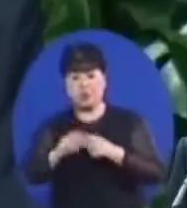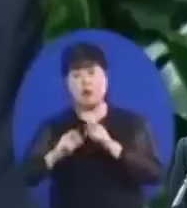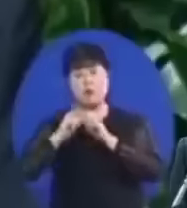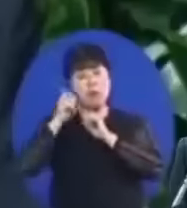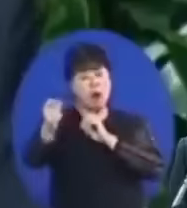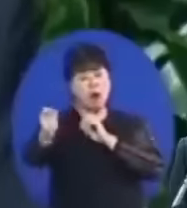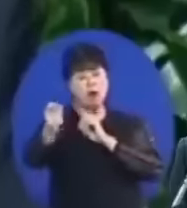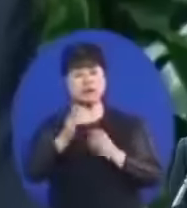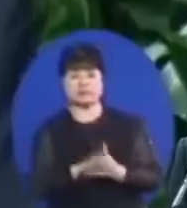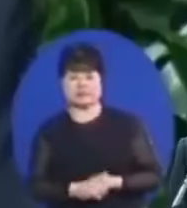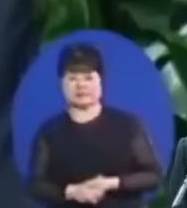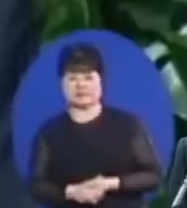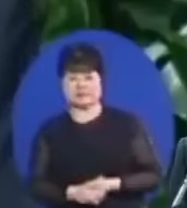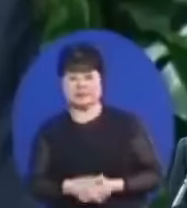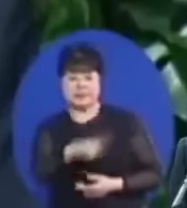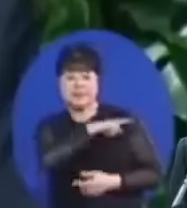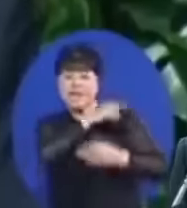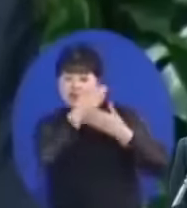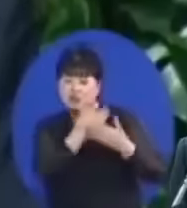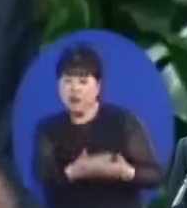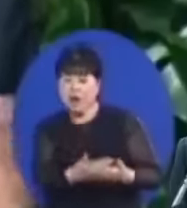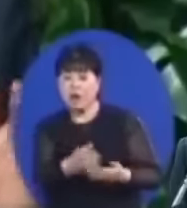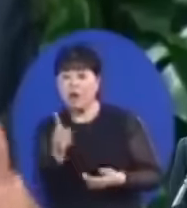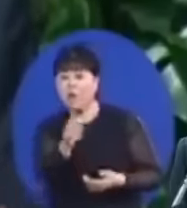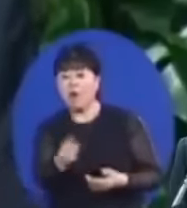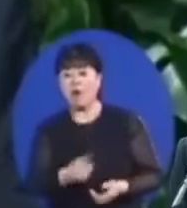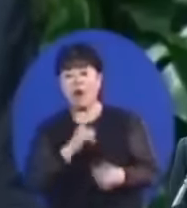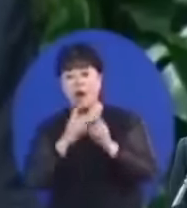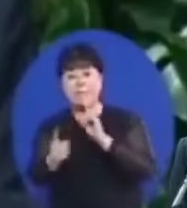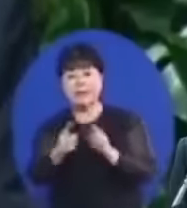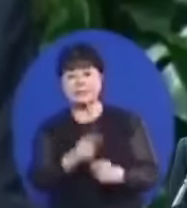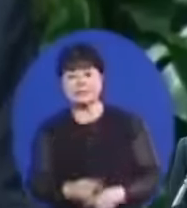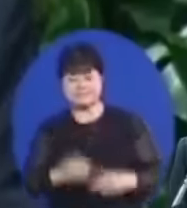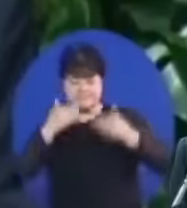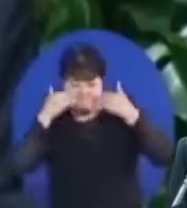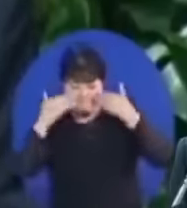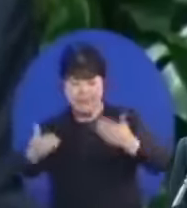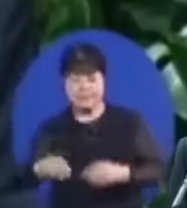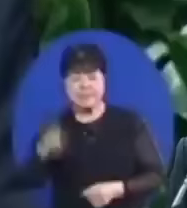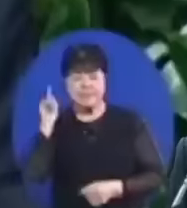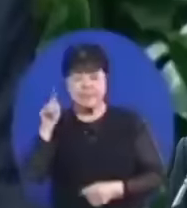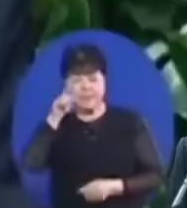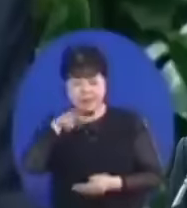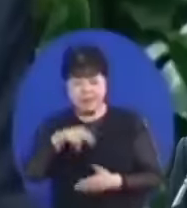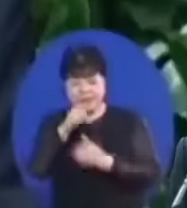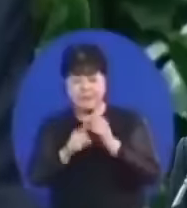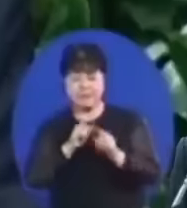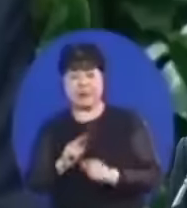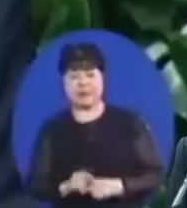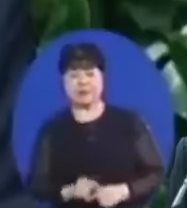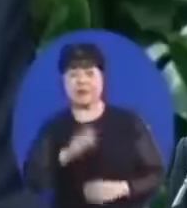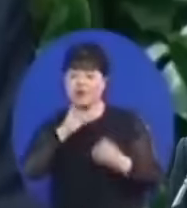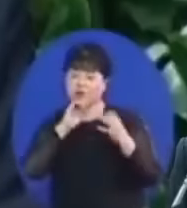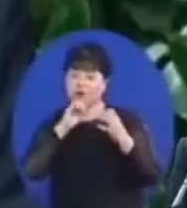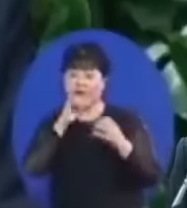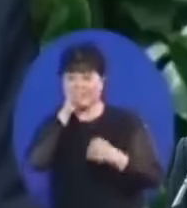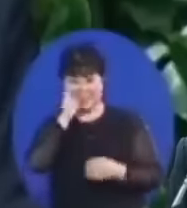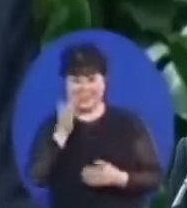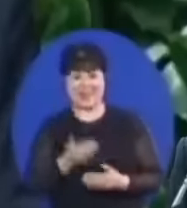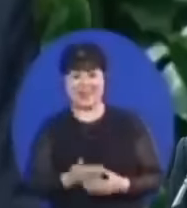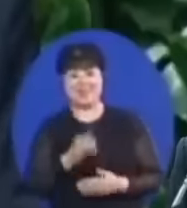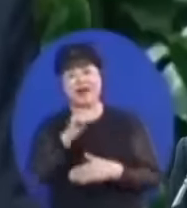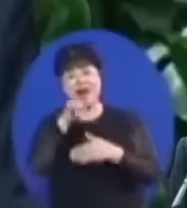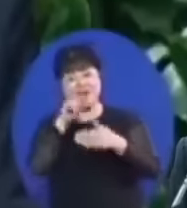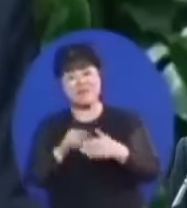마는 것입니다. 가장 중요한 것이 말씀을 반드시 매일같이 읽고 하나님과의 대화가 있어야